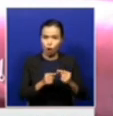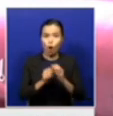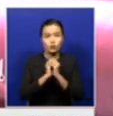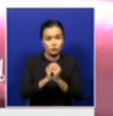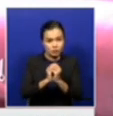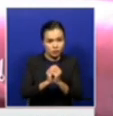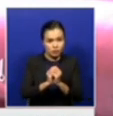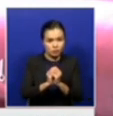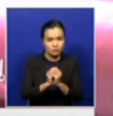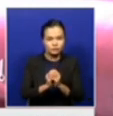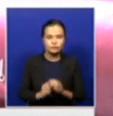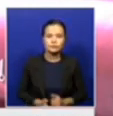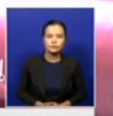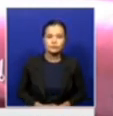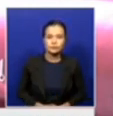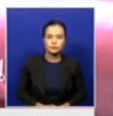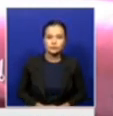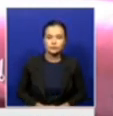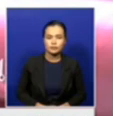ก็คือประเทศจีน